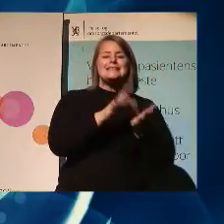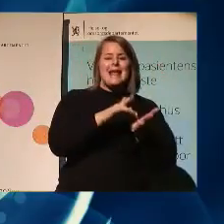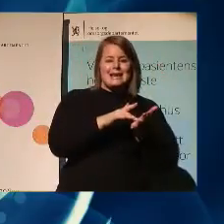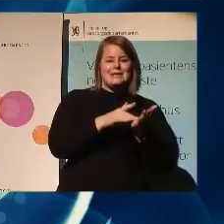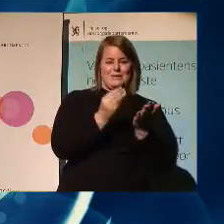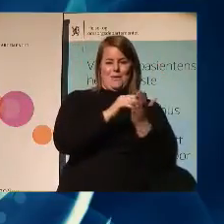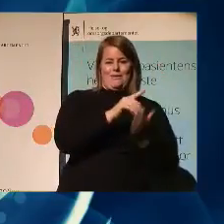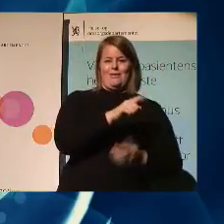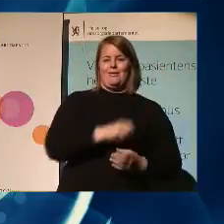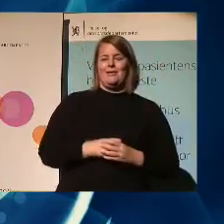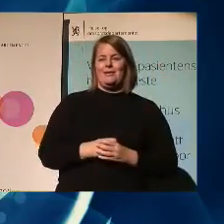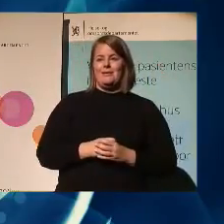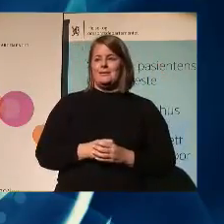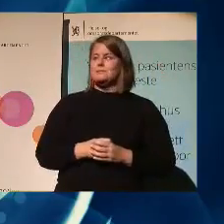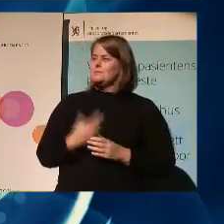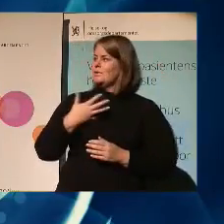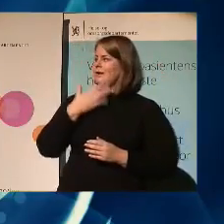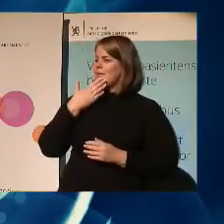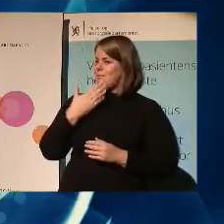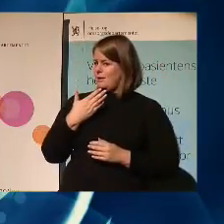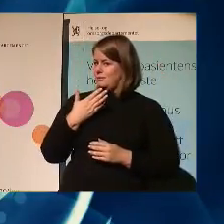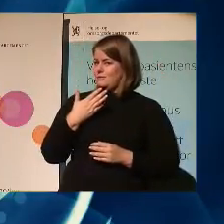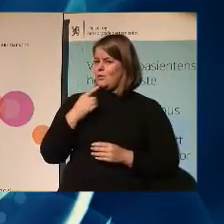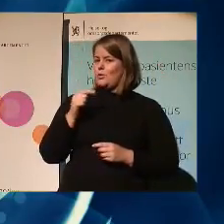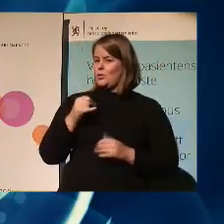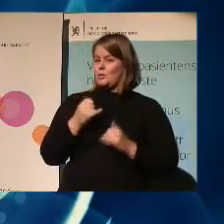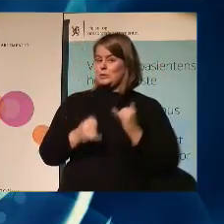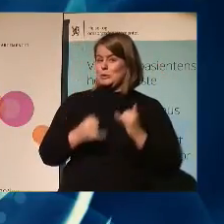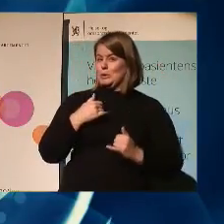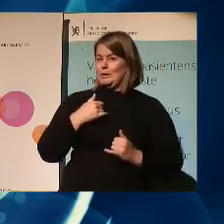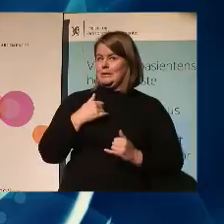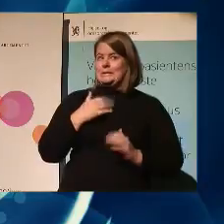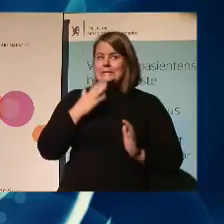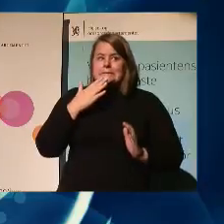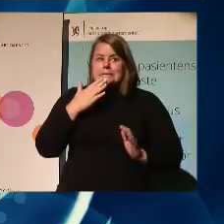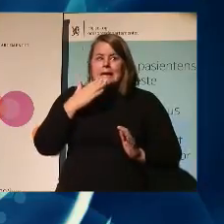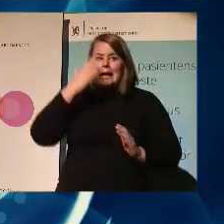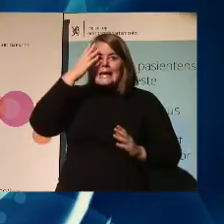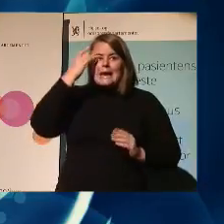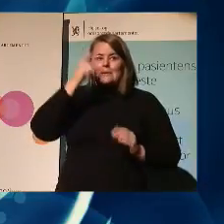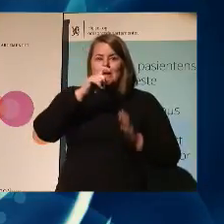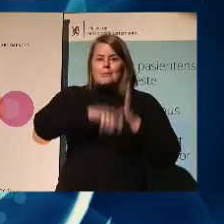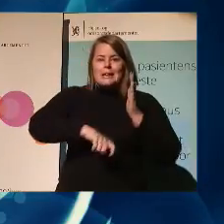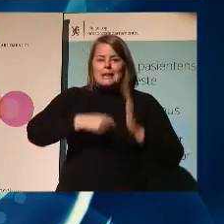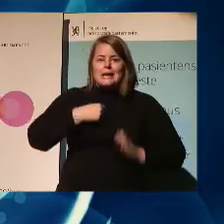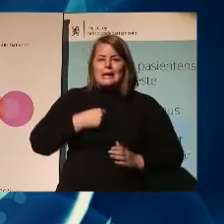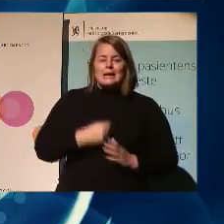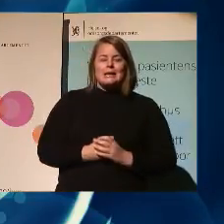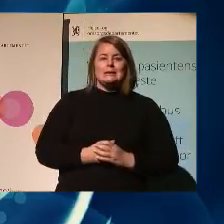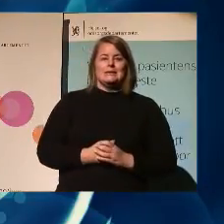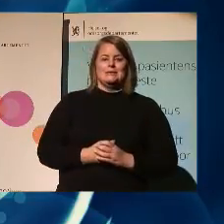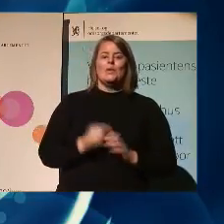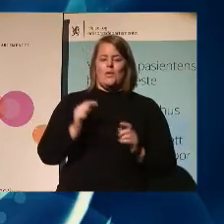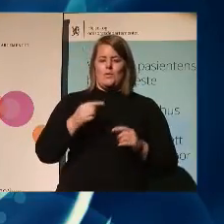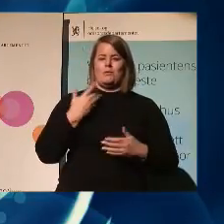Det veldig bra. Det det. Nå har jeg avslørt meg selv. Jeg har glemt et kapittel. Og det kommer